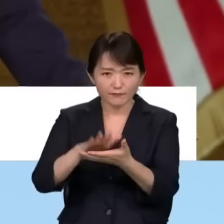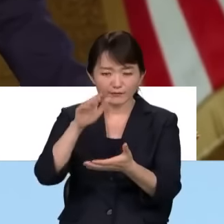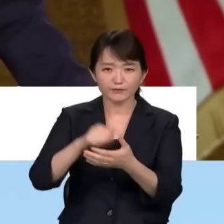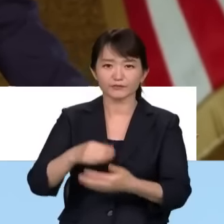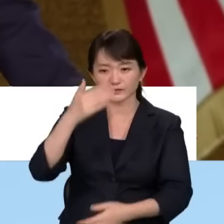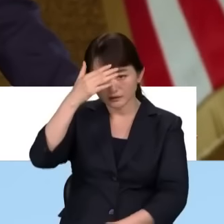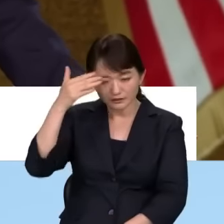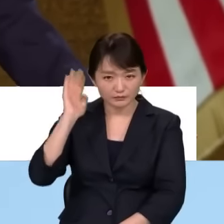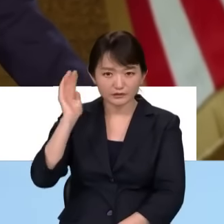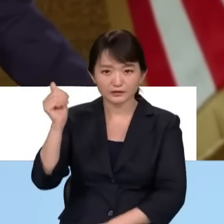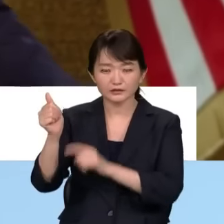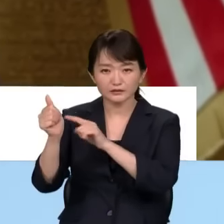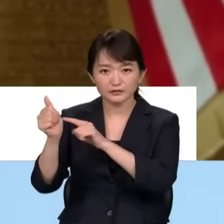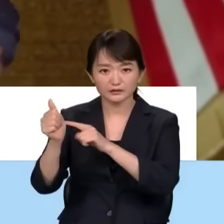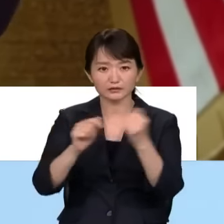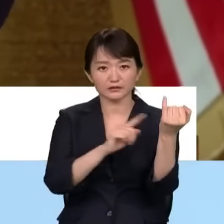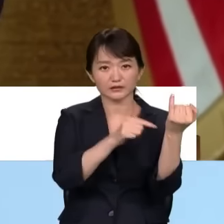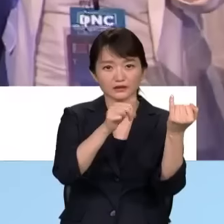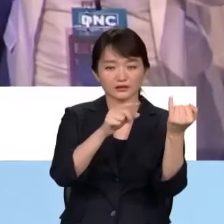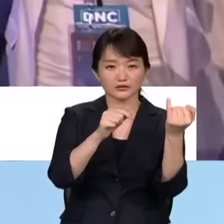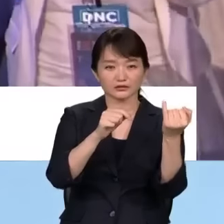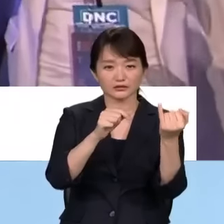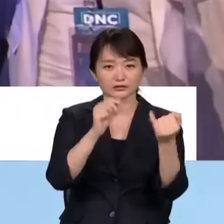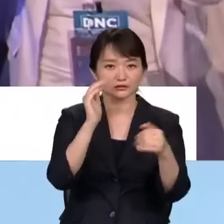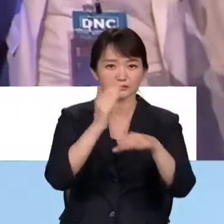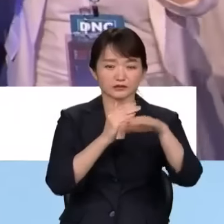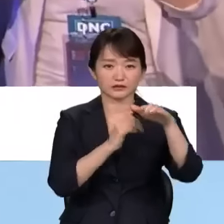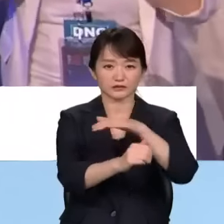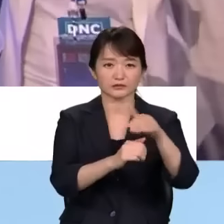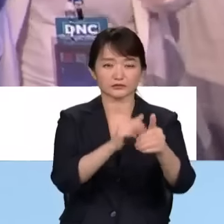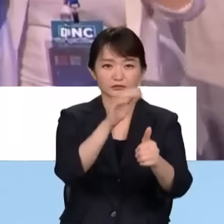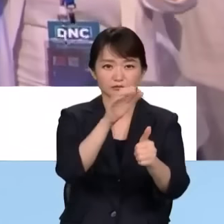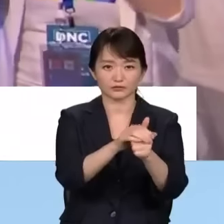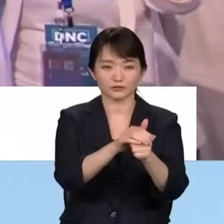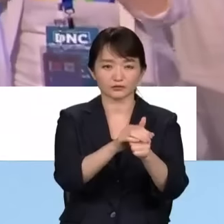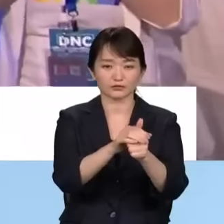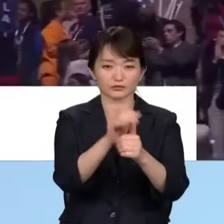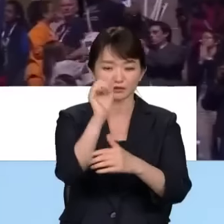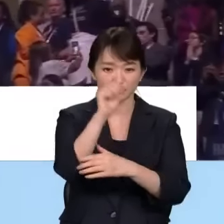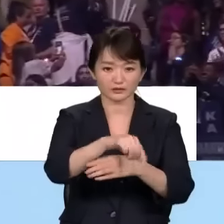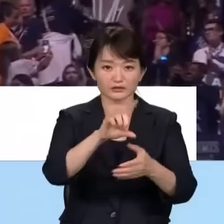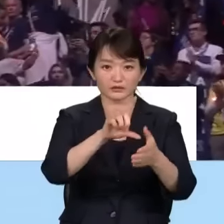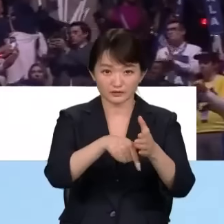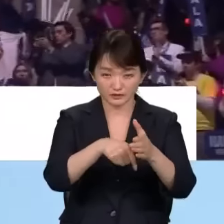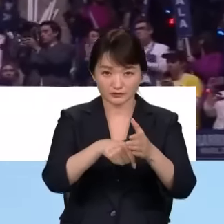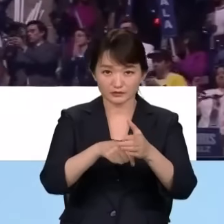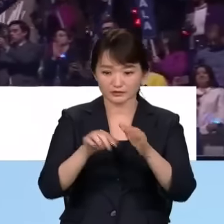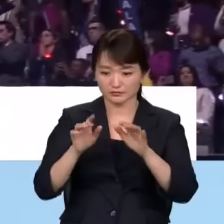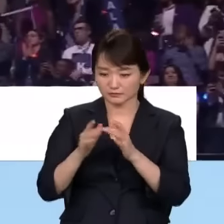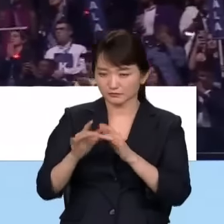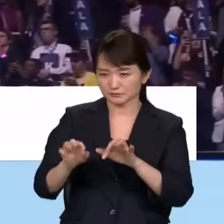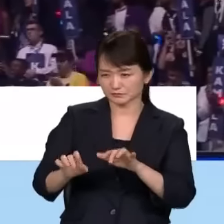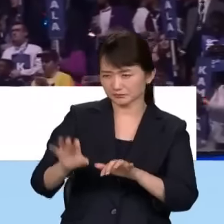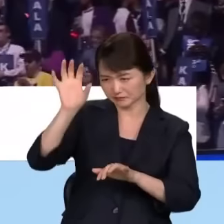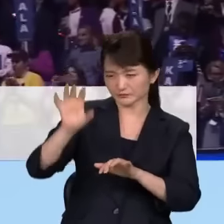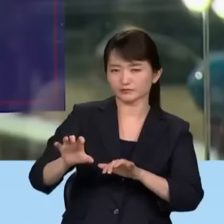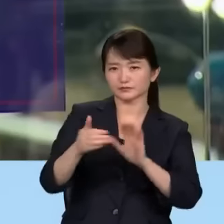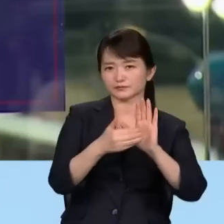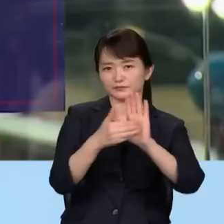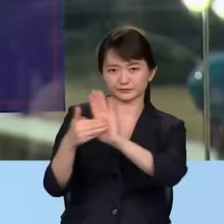전 대통령은 해리스가 수락 연설을 할 때 소셜미디어에 실시간으로 반박글을 올리면서 적극 방어하는 모습을 보이기도